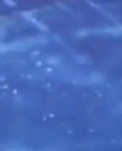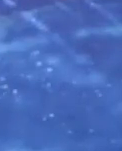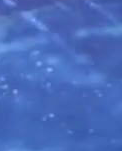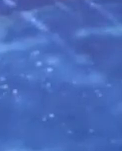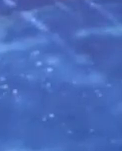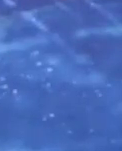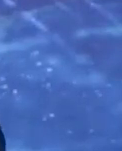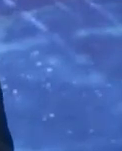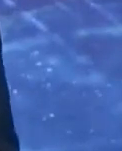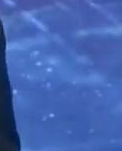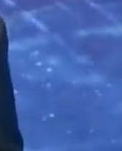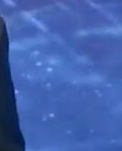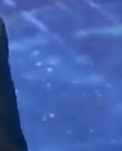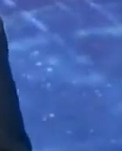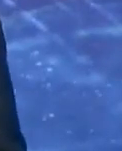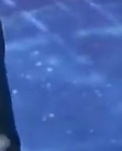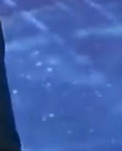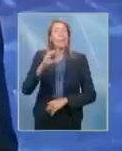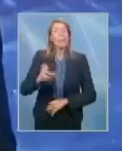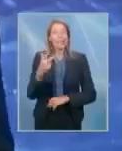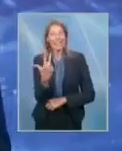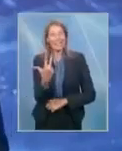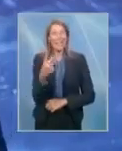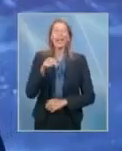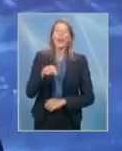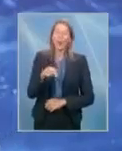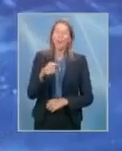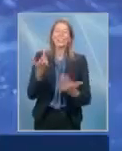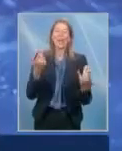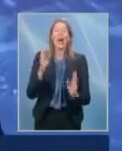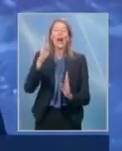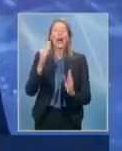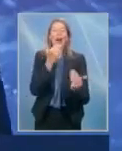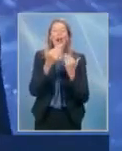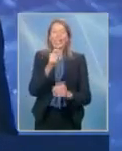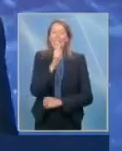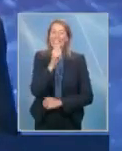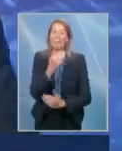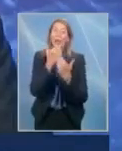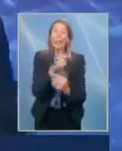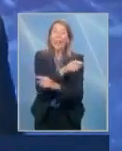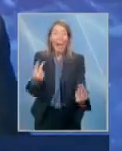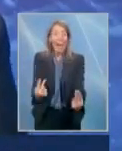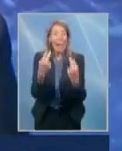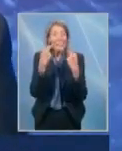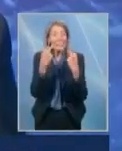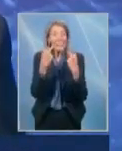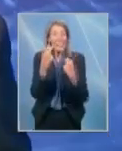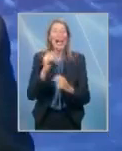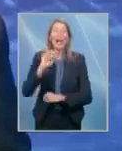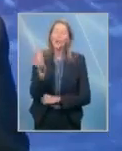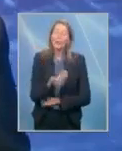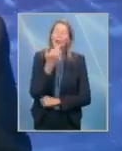alle 21:25, sempre su Rai 3, con il format elettorale della conferenza stampa. Grazie per essere stati con noi. A